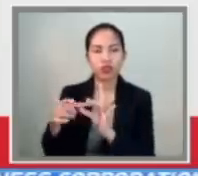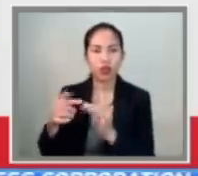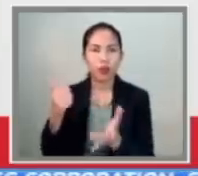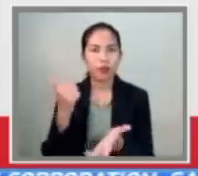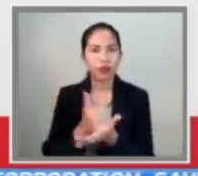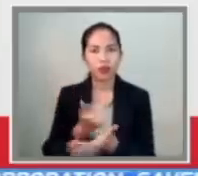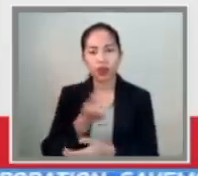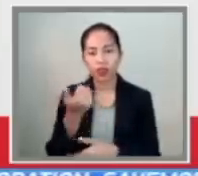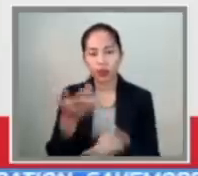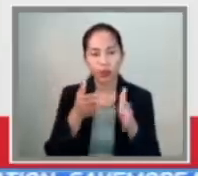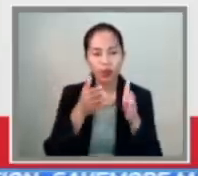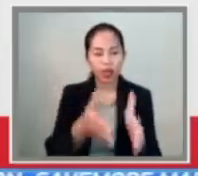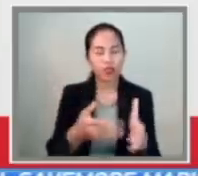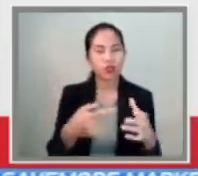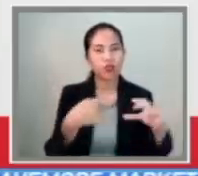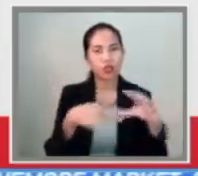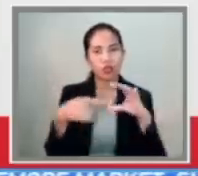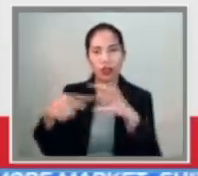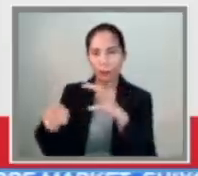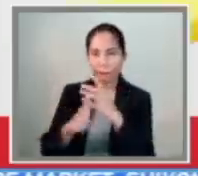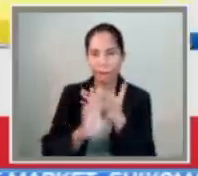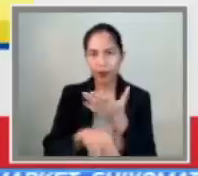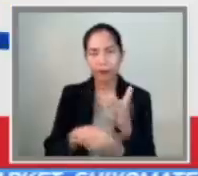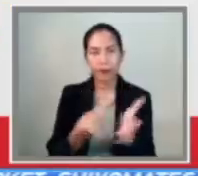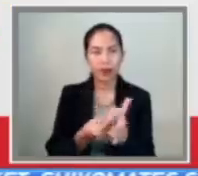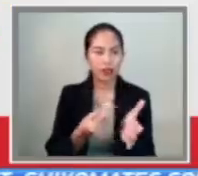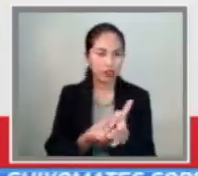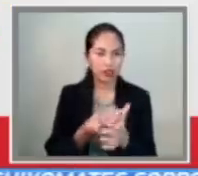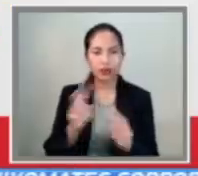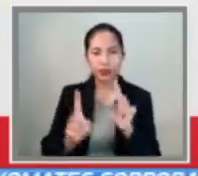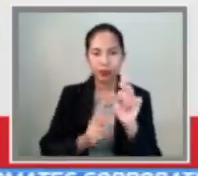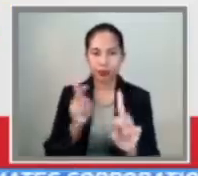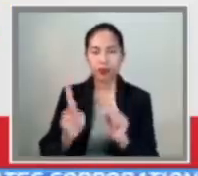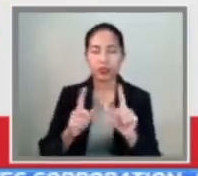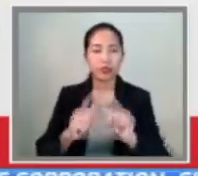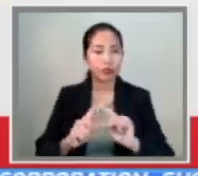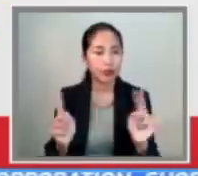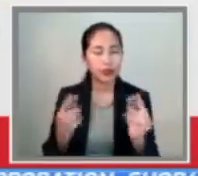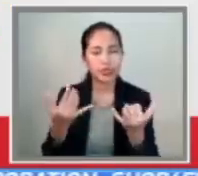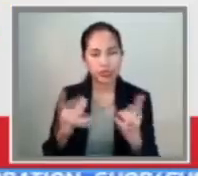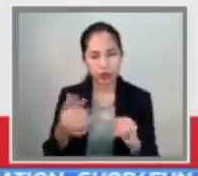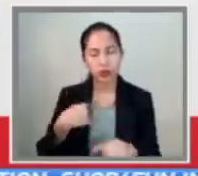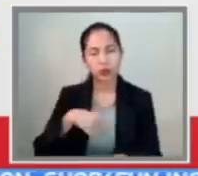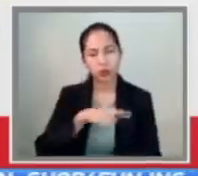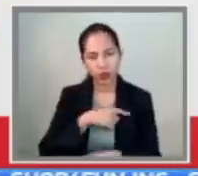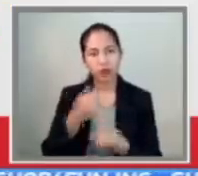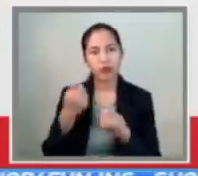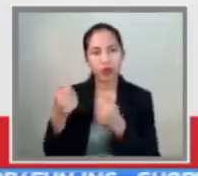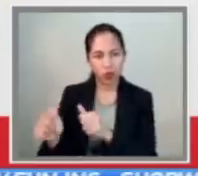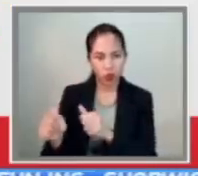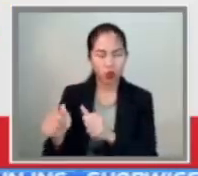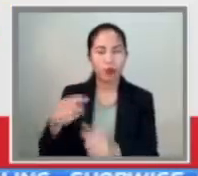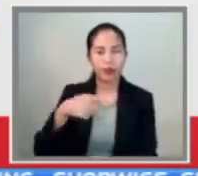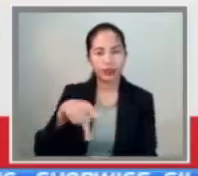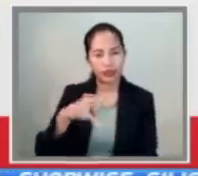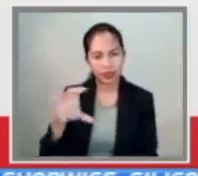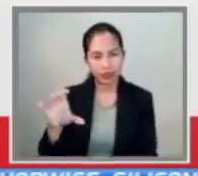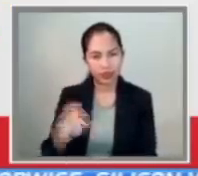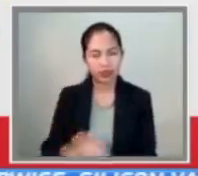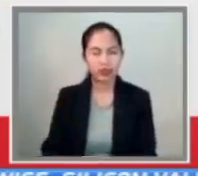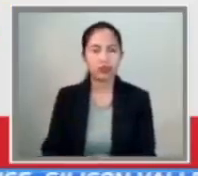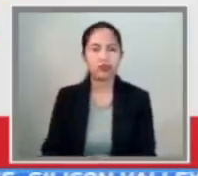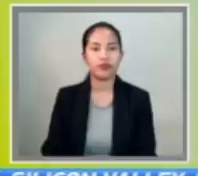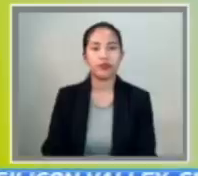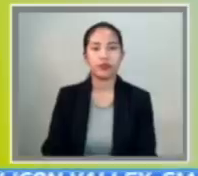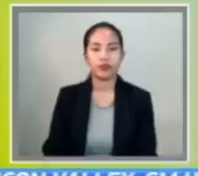paraan para ma-refund na ang mga customer. Gayunpaman, susunod daw sila sa utos ng PCC.